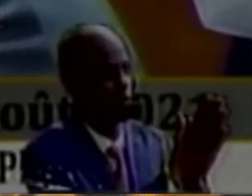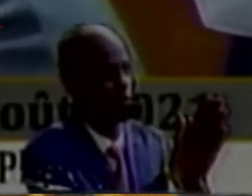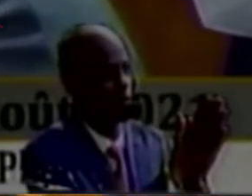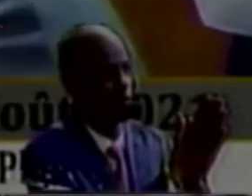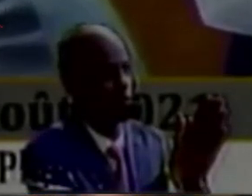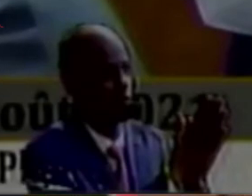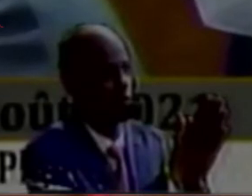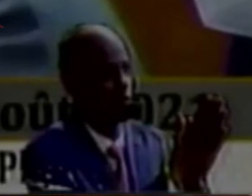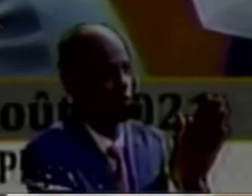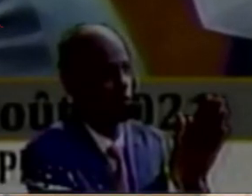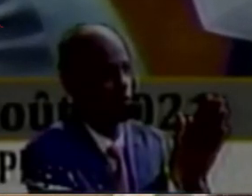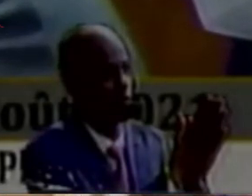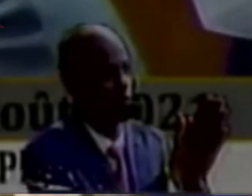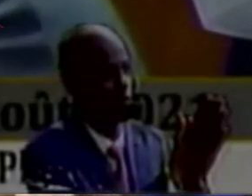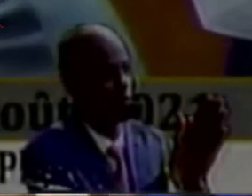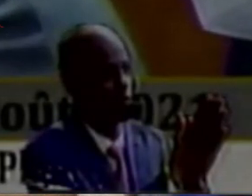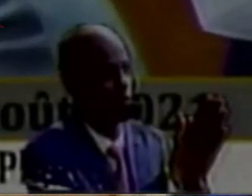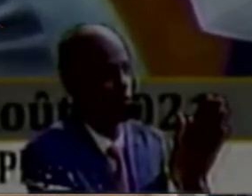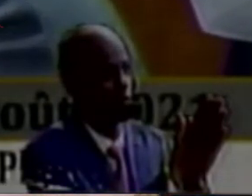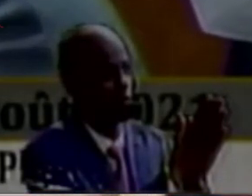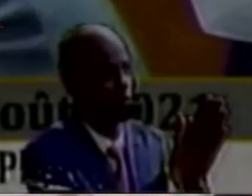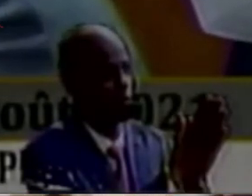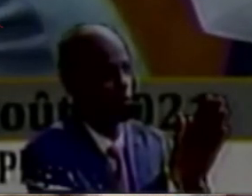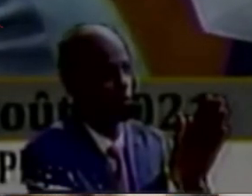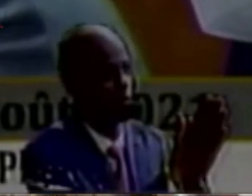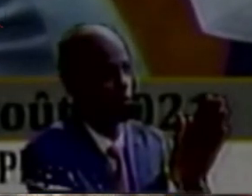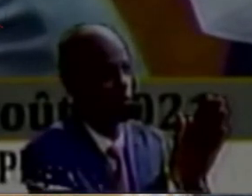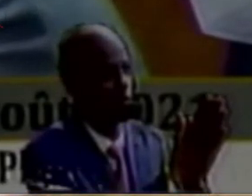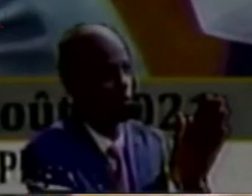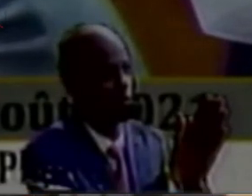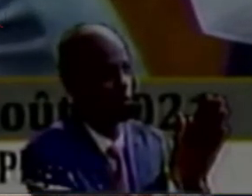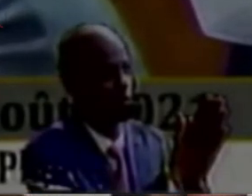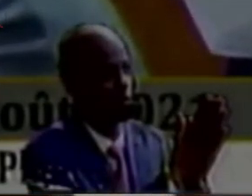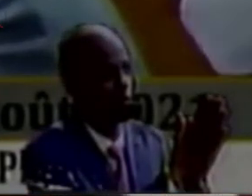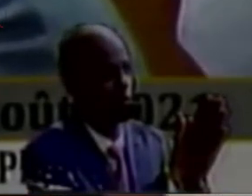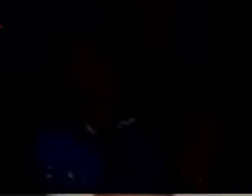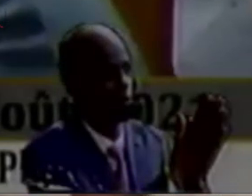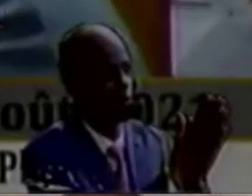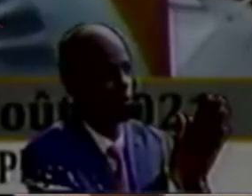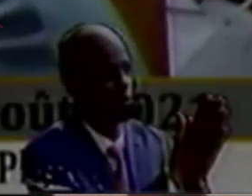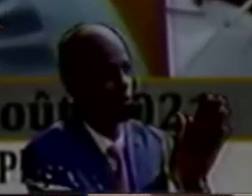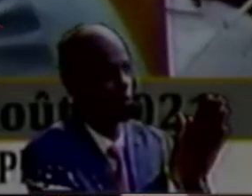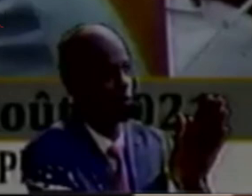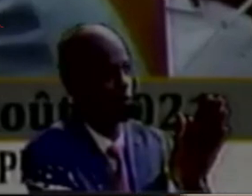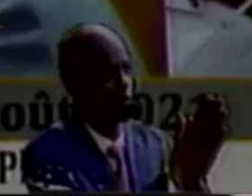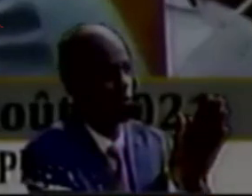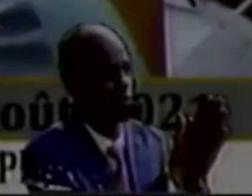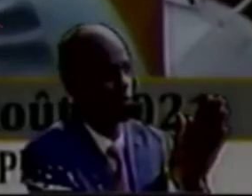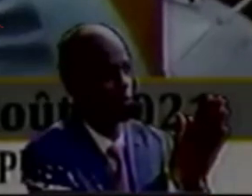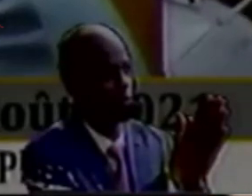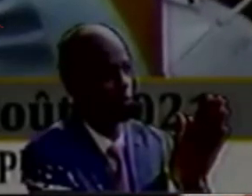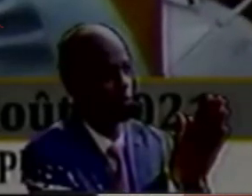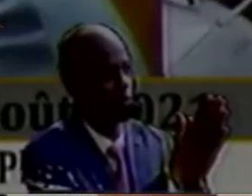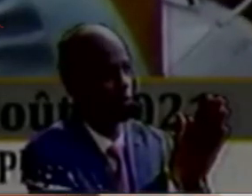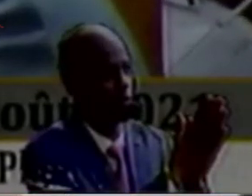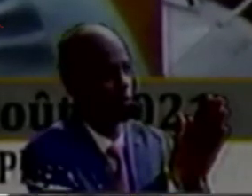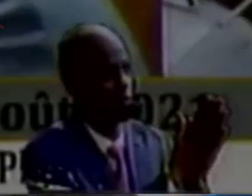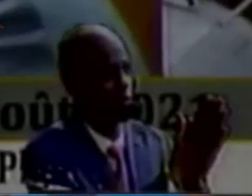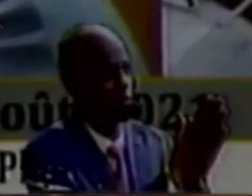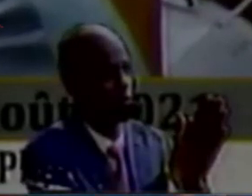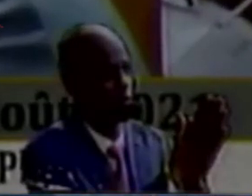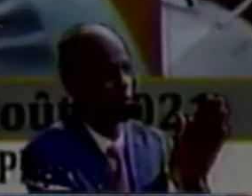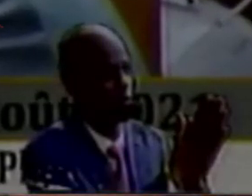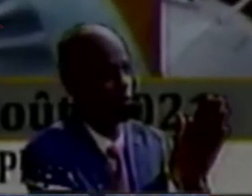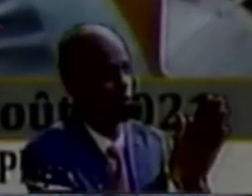le collimateur de l'épouvante et du fracas. La péninsule sud, qui semblait être le chemin privilégié des cyclones